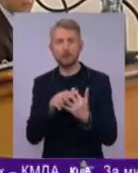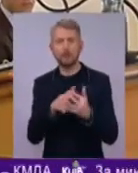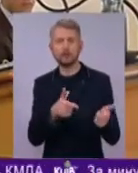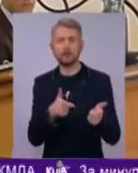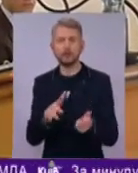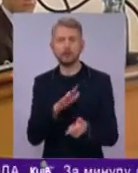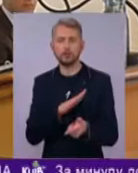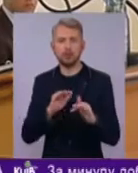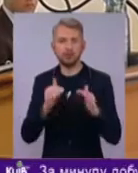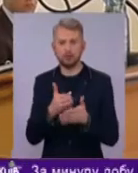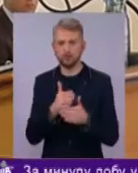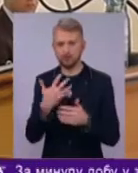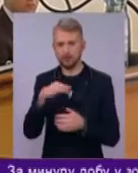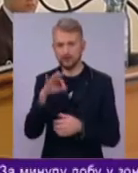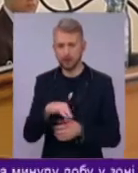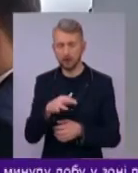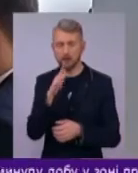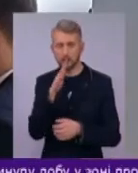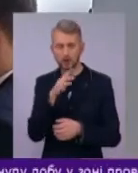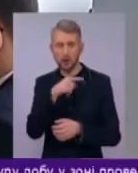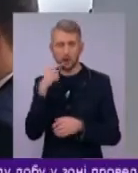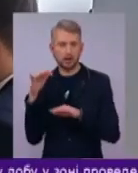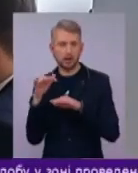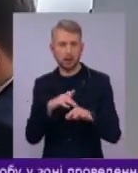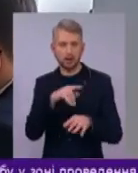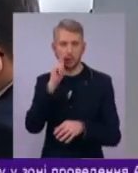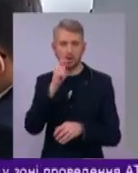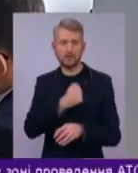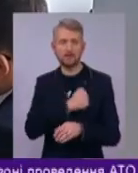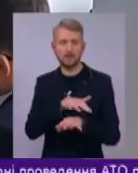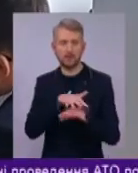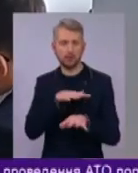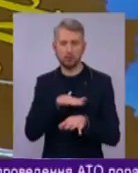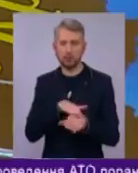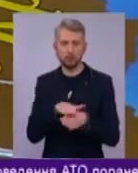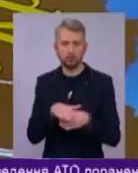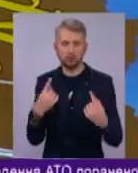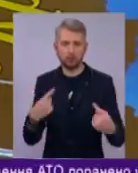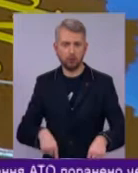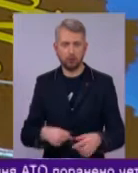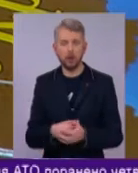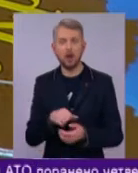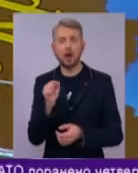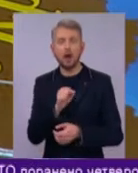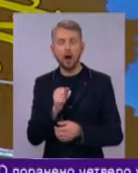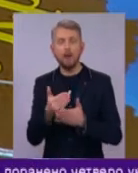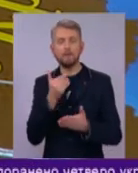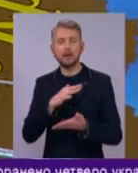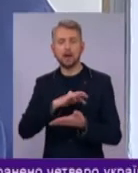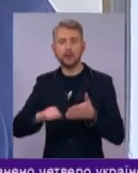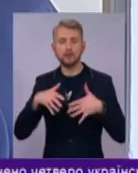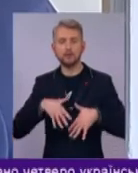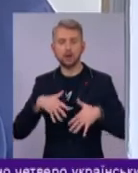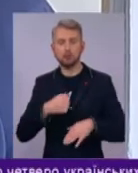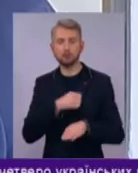готовності перебували менше половини. Тож на момент російської агресії українське військо було абсолютно небоєздатне. А перед анексією Криму Збройні